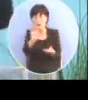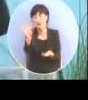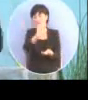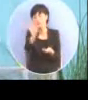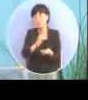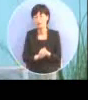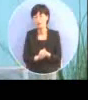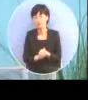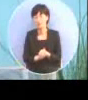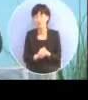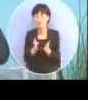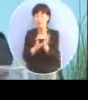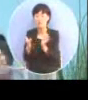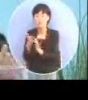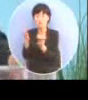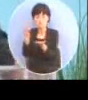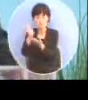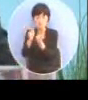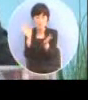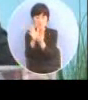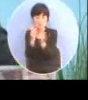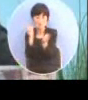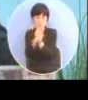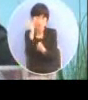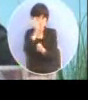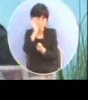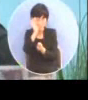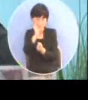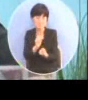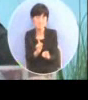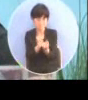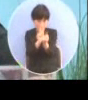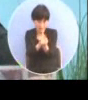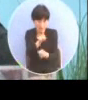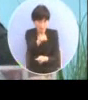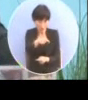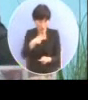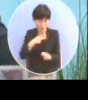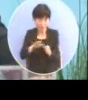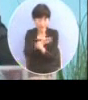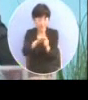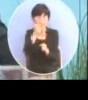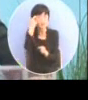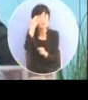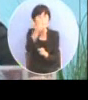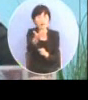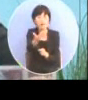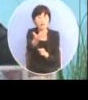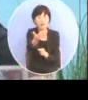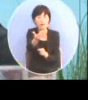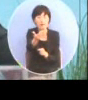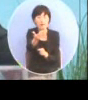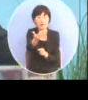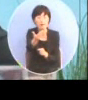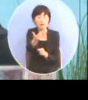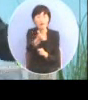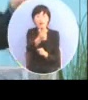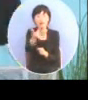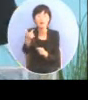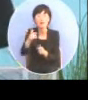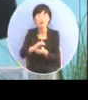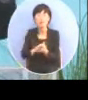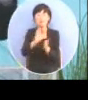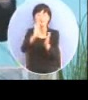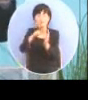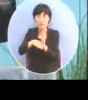찾아 네가 나를 사랑하는. Không vì bối rối mà Chúa lại rủa xả bị hủy diệt chúng ta mà. Chúa không có hủy diệt mà Chúa tìm đến với chúng ta.